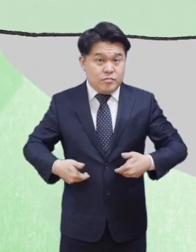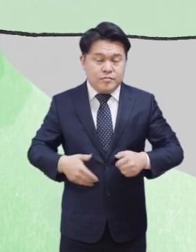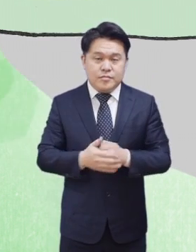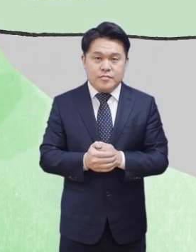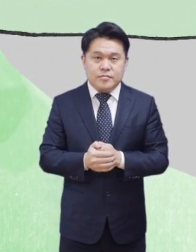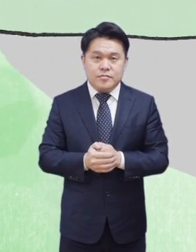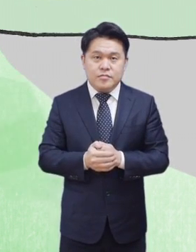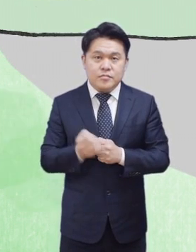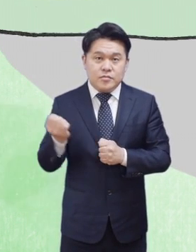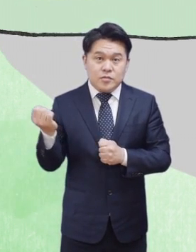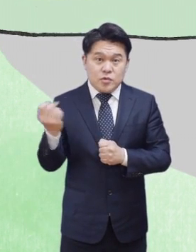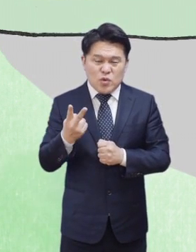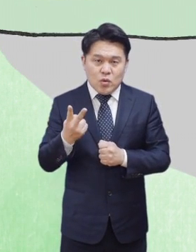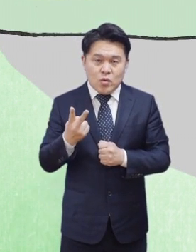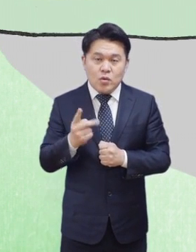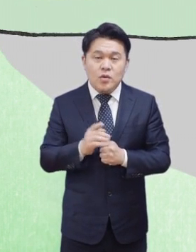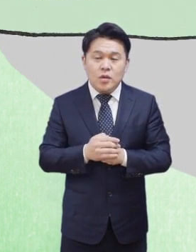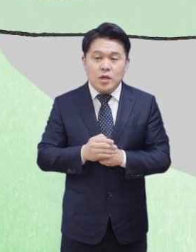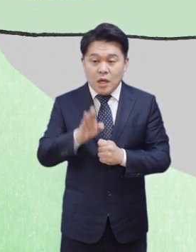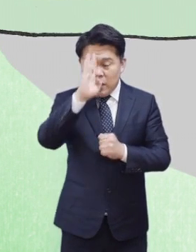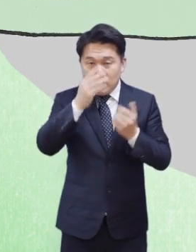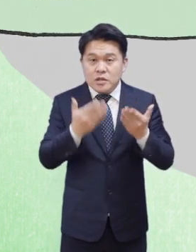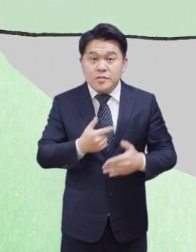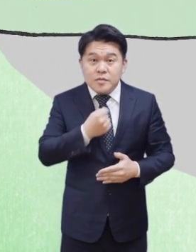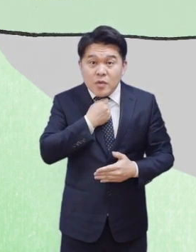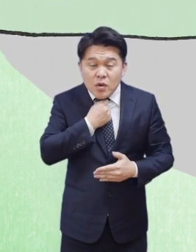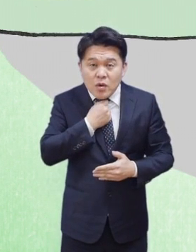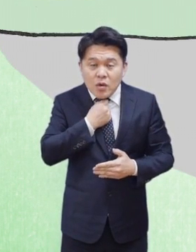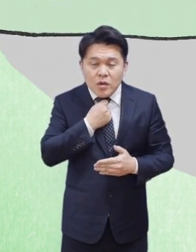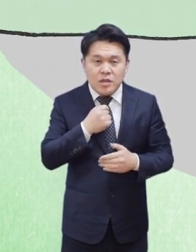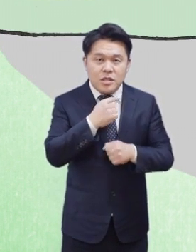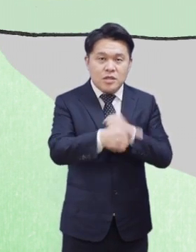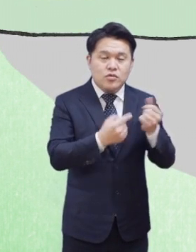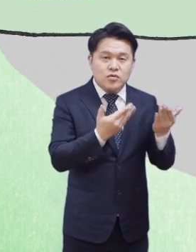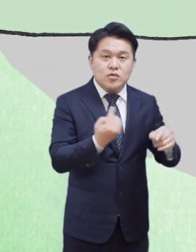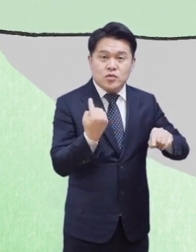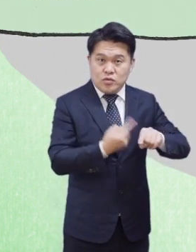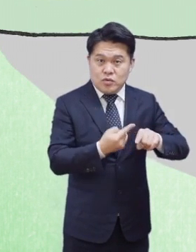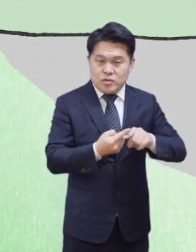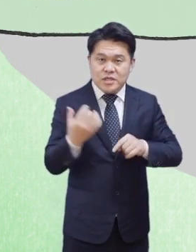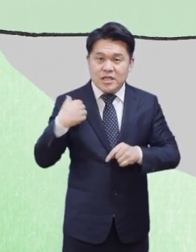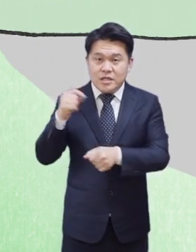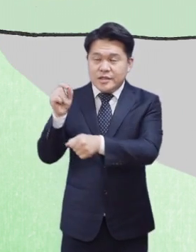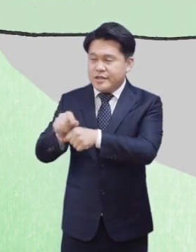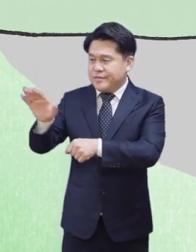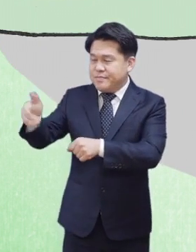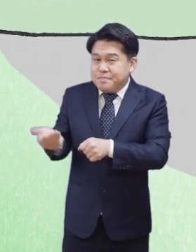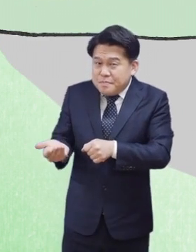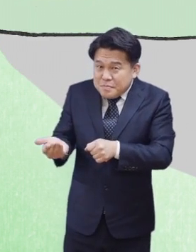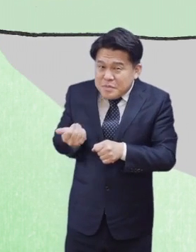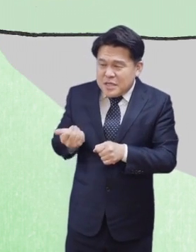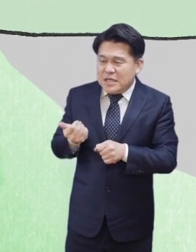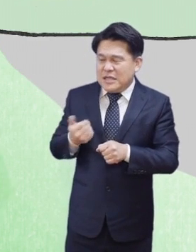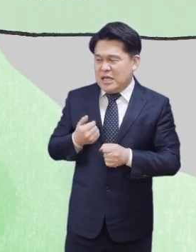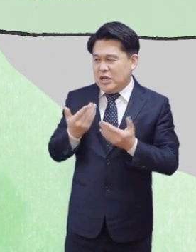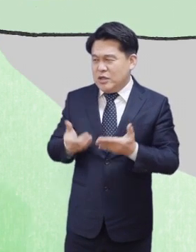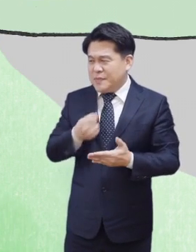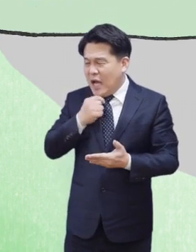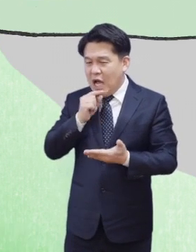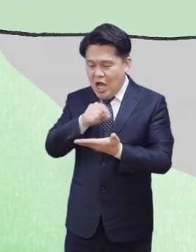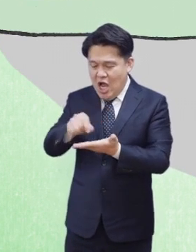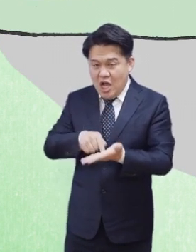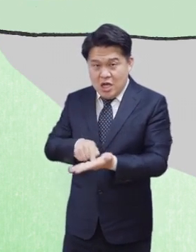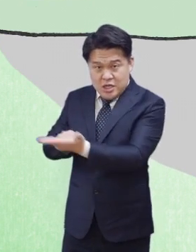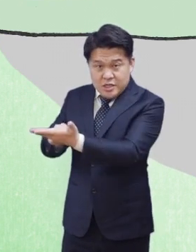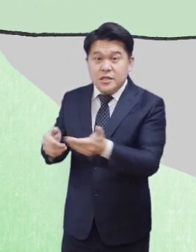내야 합니다. 병가를 사용할 때에도 연가와 마찬가지로 미리 담당 직원에게 근태